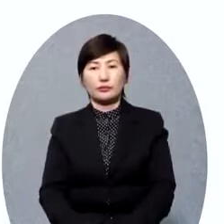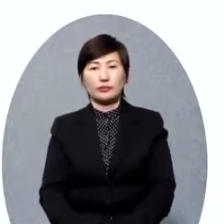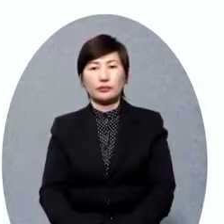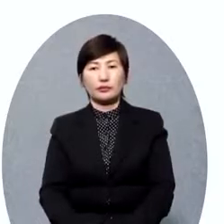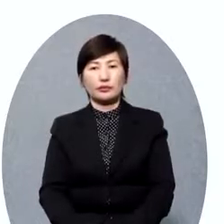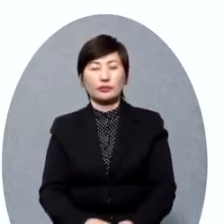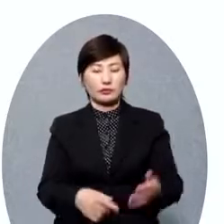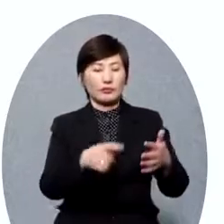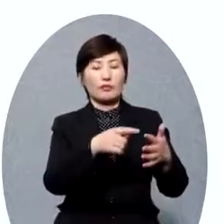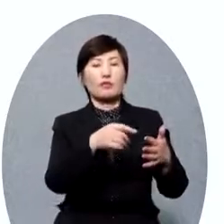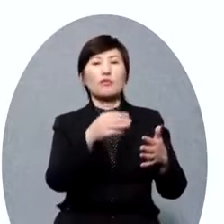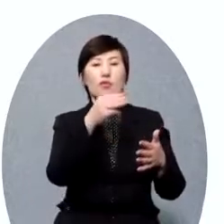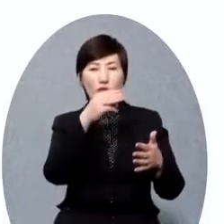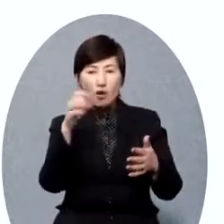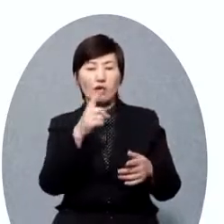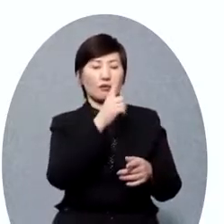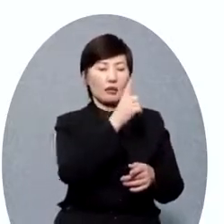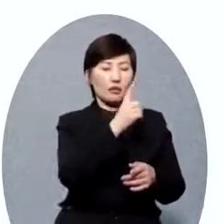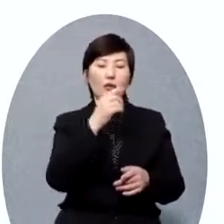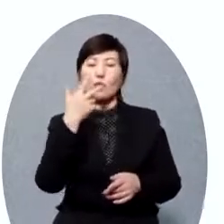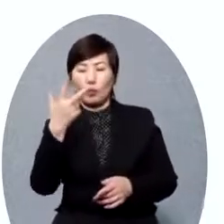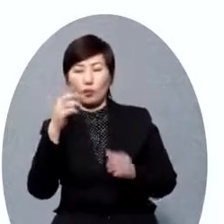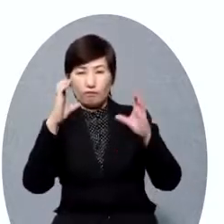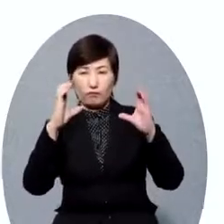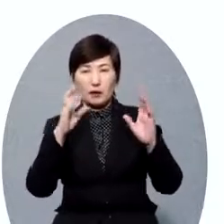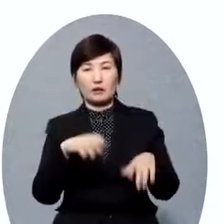За 2 дугаар бодлого. 1, 3,